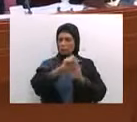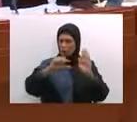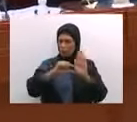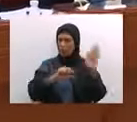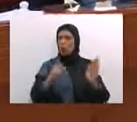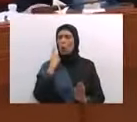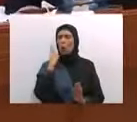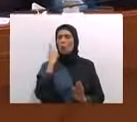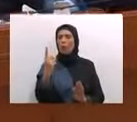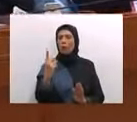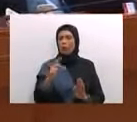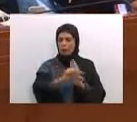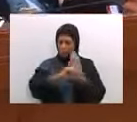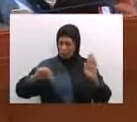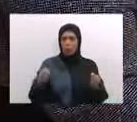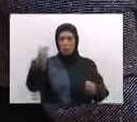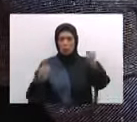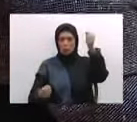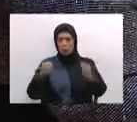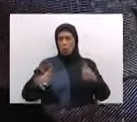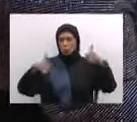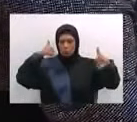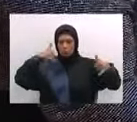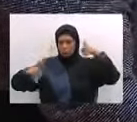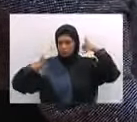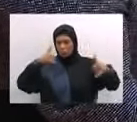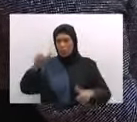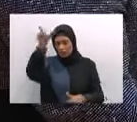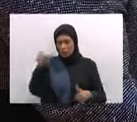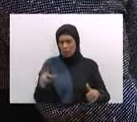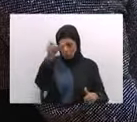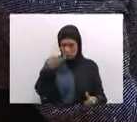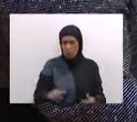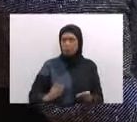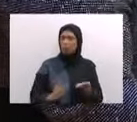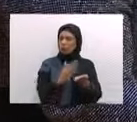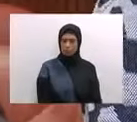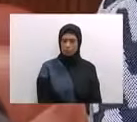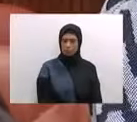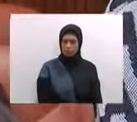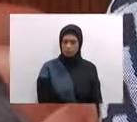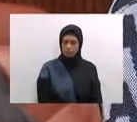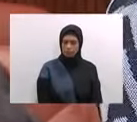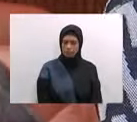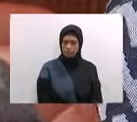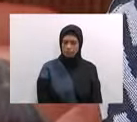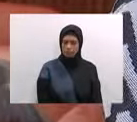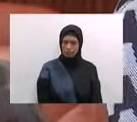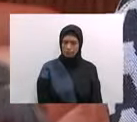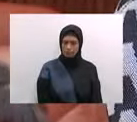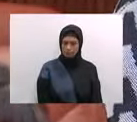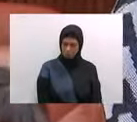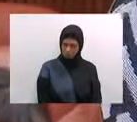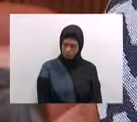التنفيذيه. ايضا من ناحيه السلطه التشريعيه راح يكون طبعا يخدمها بدورها في متابعه